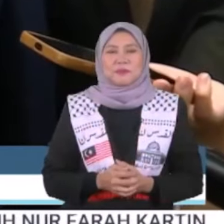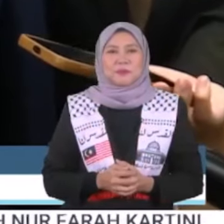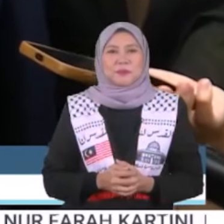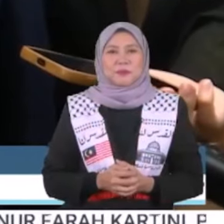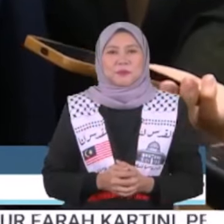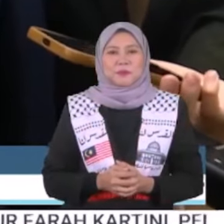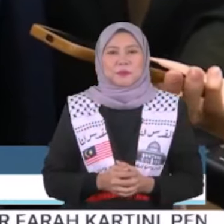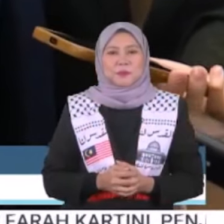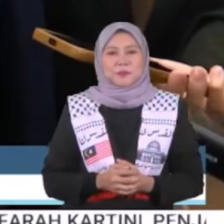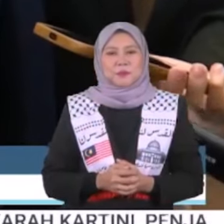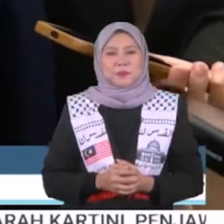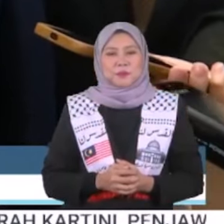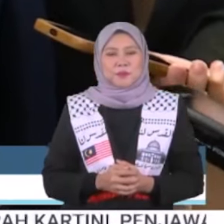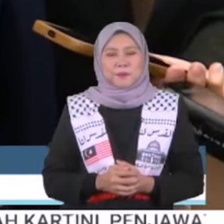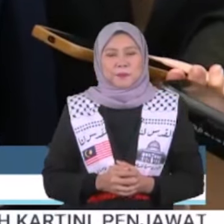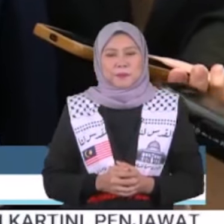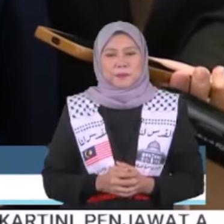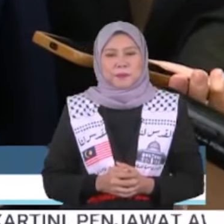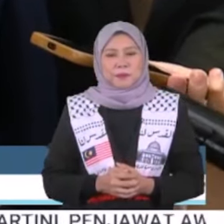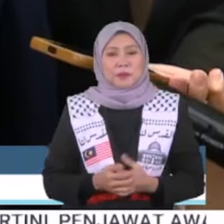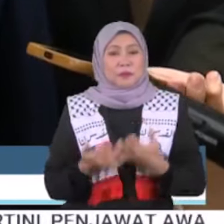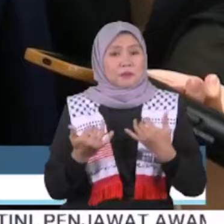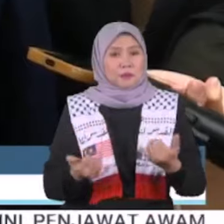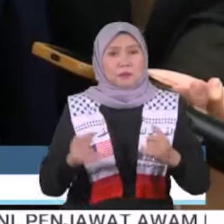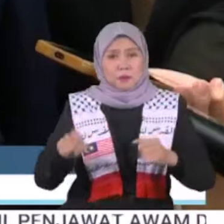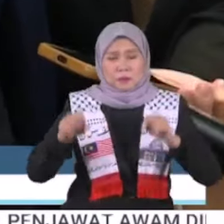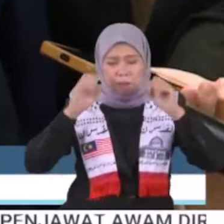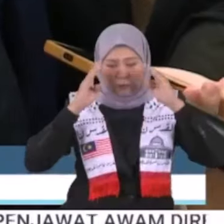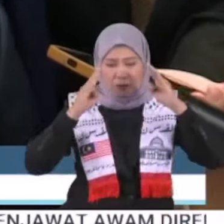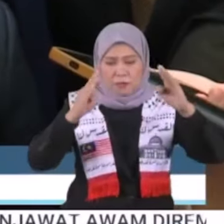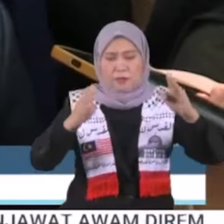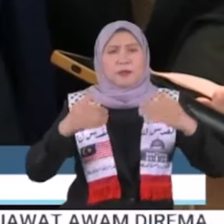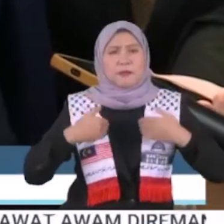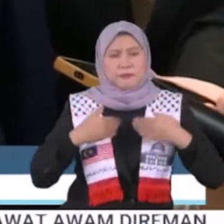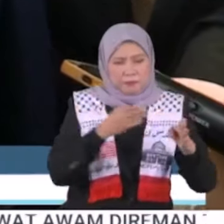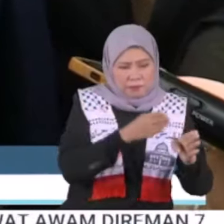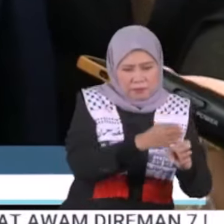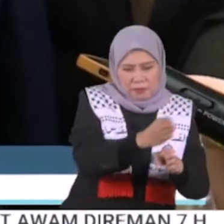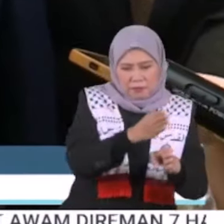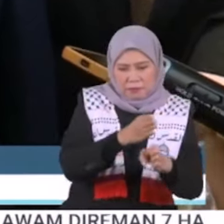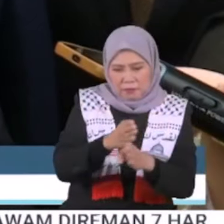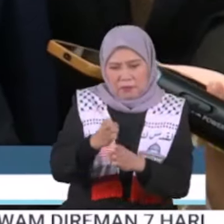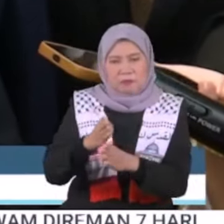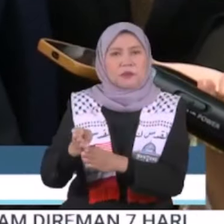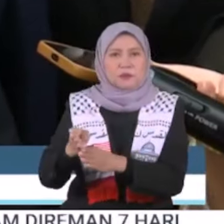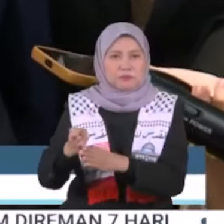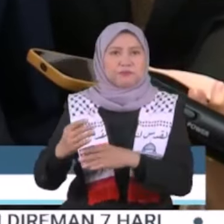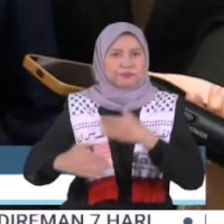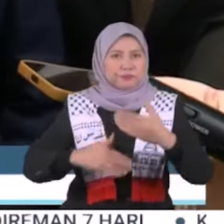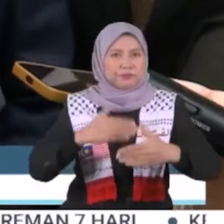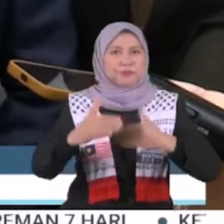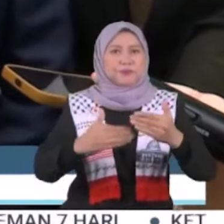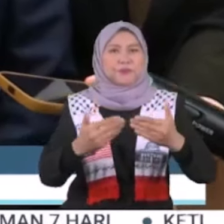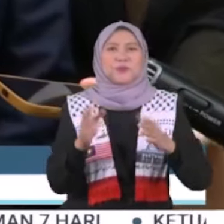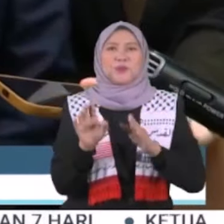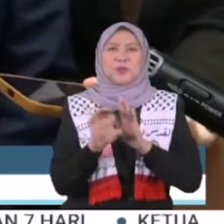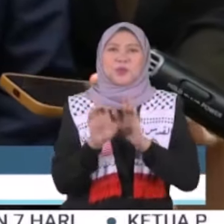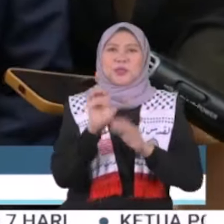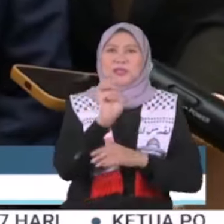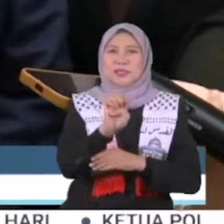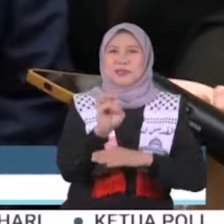mengumpulkan menjadi satu semakin besar tetapi boleh fokus sebab kita ada bidang-bidang keutamaan yang berkembang, misalkannya